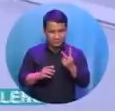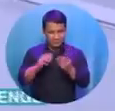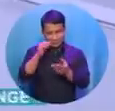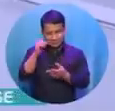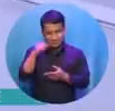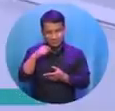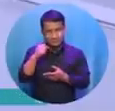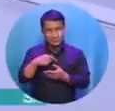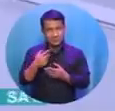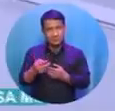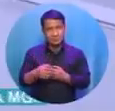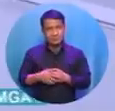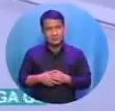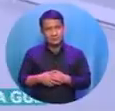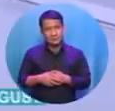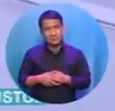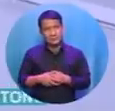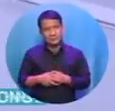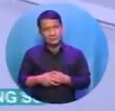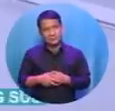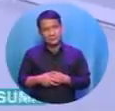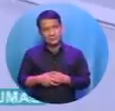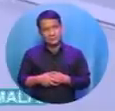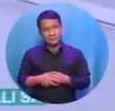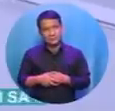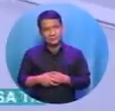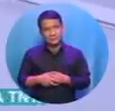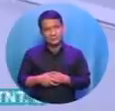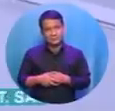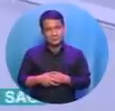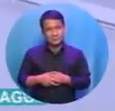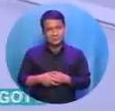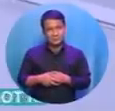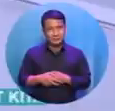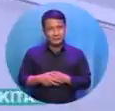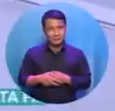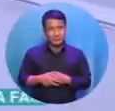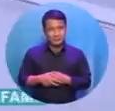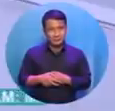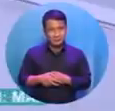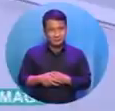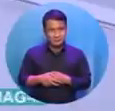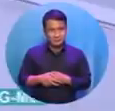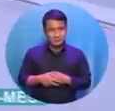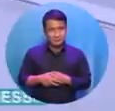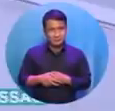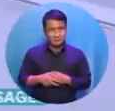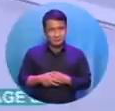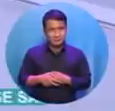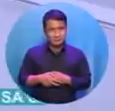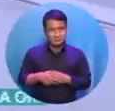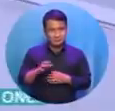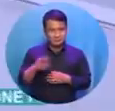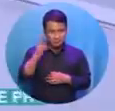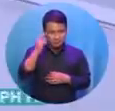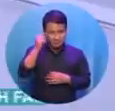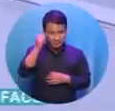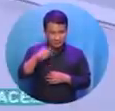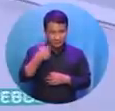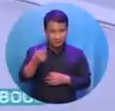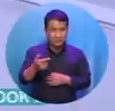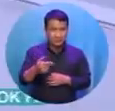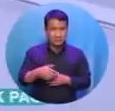ko magkasama eh. Nangupahan lang po kami. Okay ma'am. Wala na po yung mama namin. Okay sige ma'am. Panuri po natin.